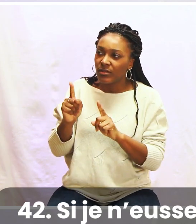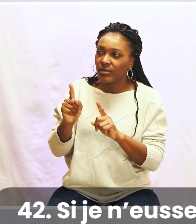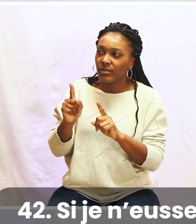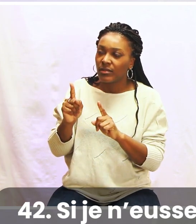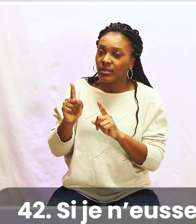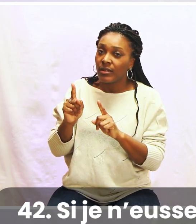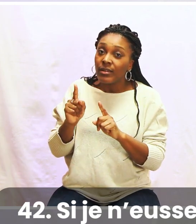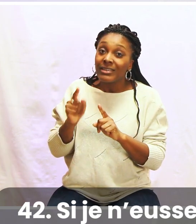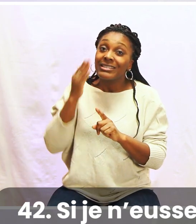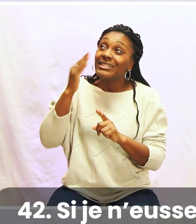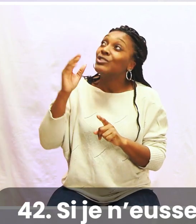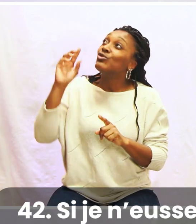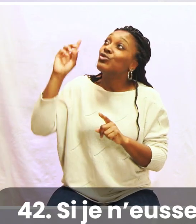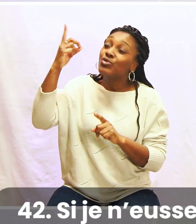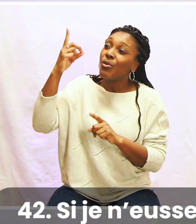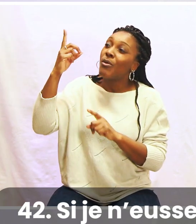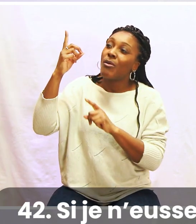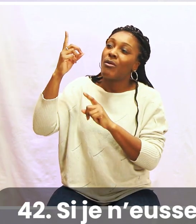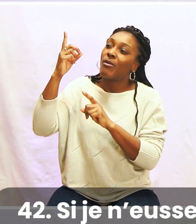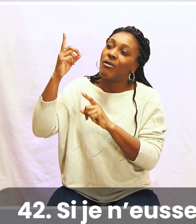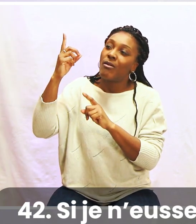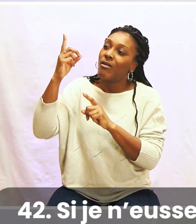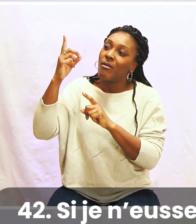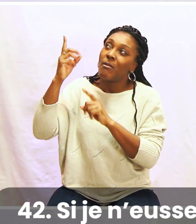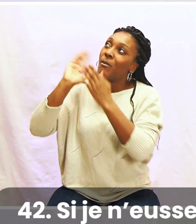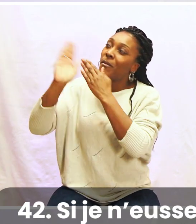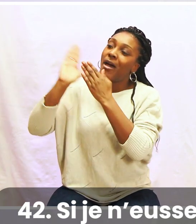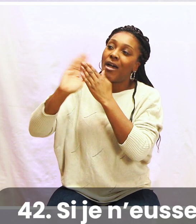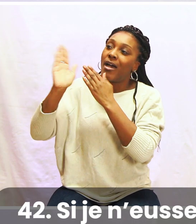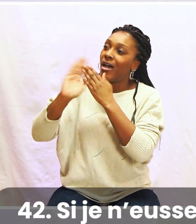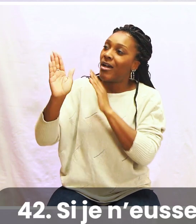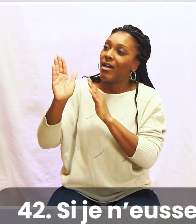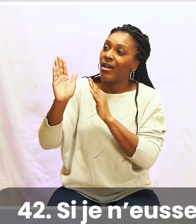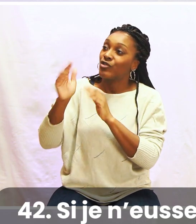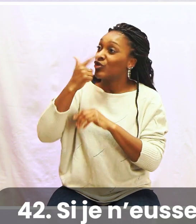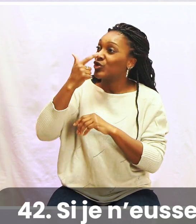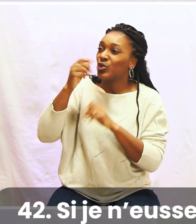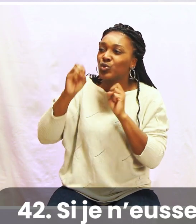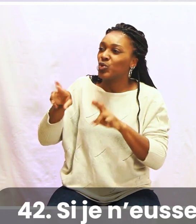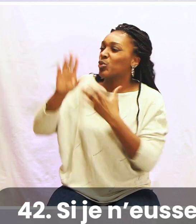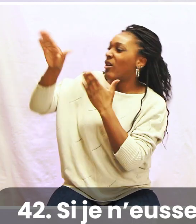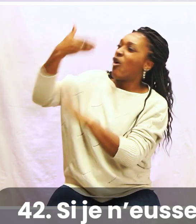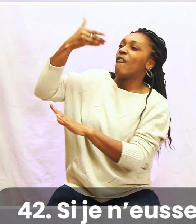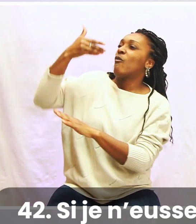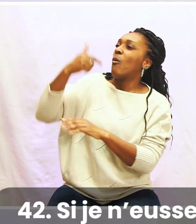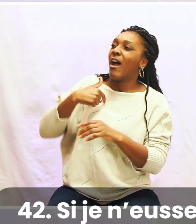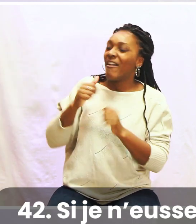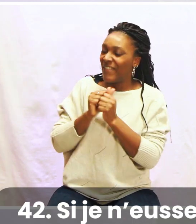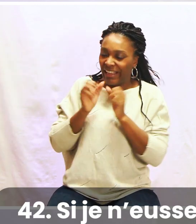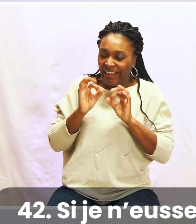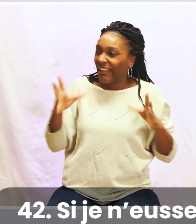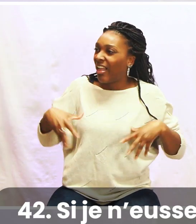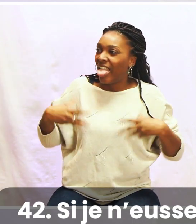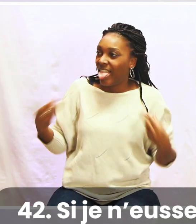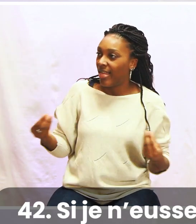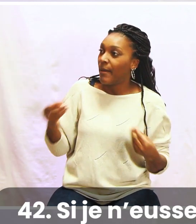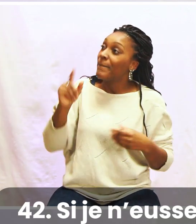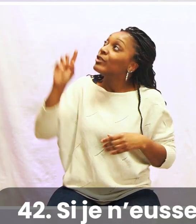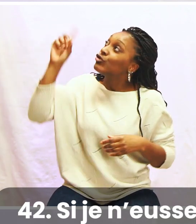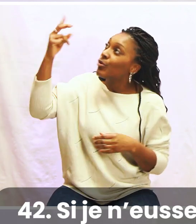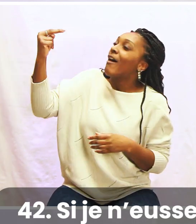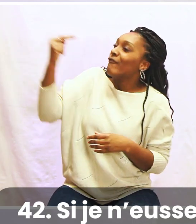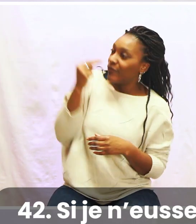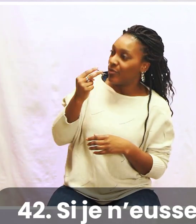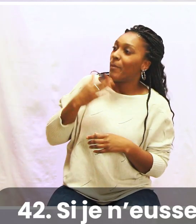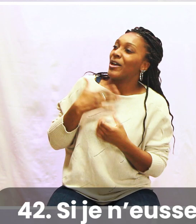d'Abraham, celui que craint Isaac, tu m'aurais maintenant renvoyé à vide. Dieu a vu ma souffrance et le travail de mes mains, et hier